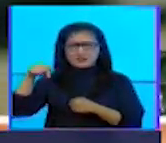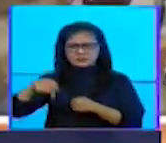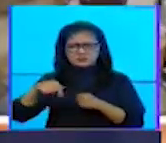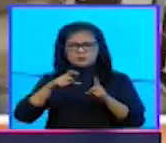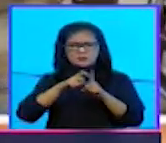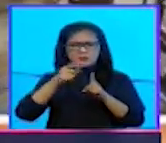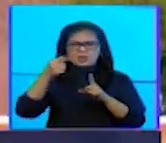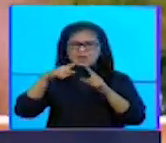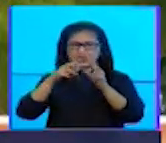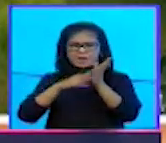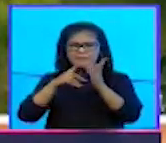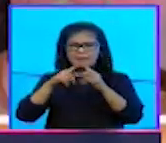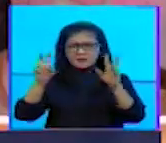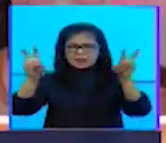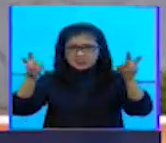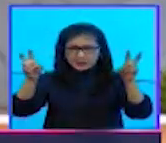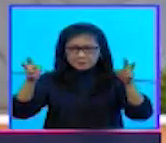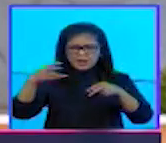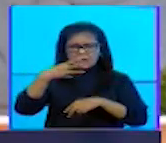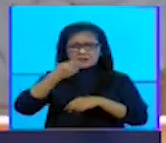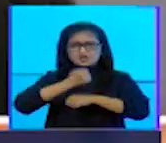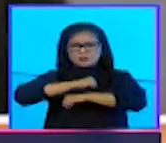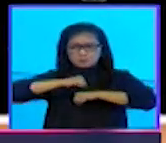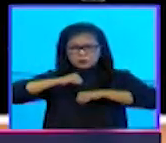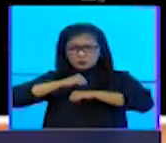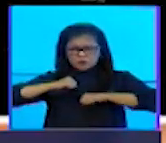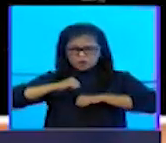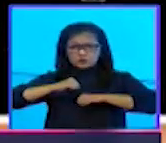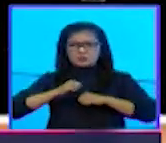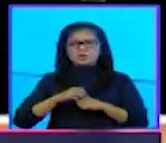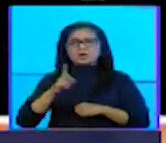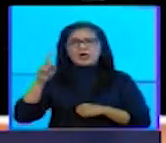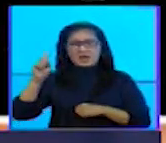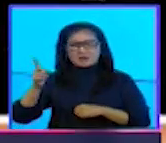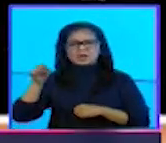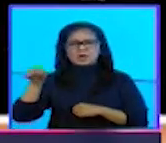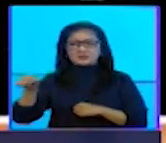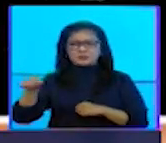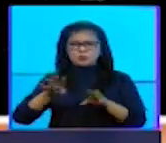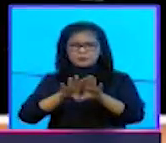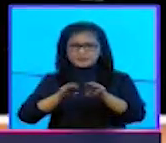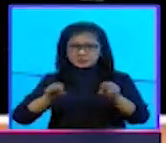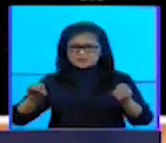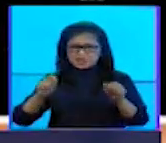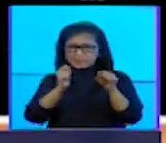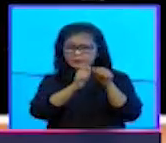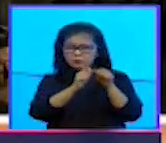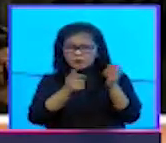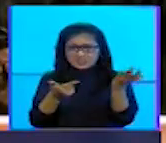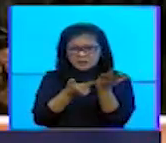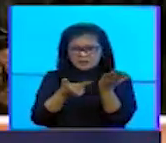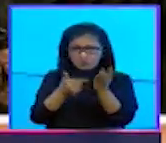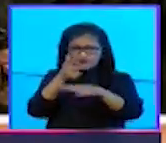itu satu. Dan belum memakai content creator sebagai talent utama gitu kan ya. Kita pengen meng-highlight itu dan benar-benar mengambil